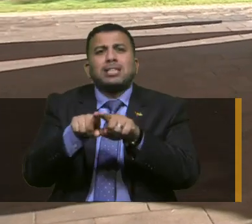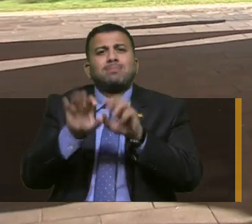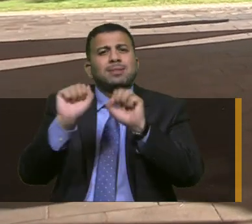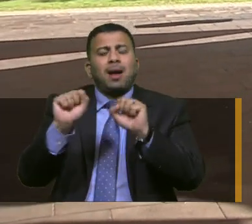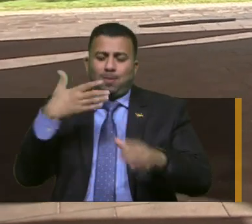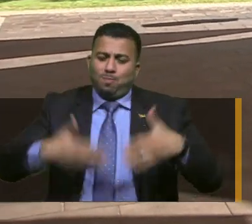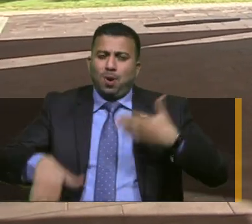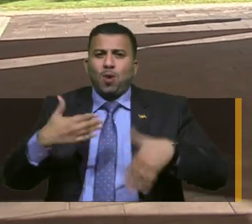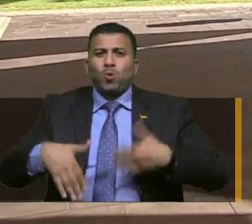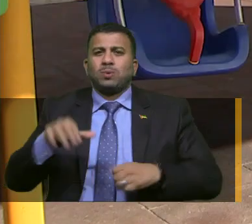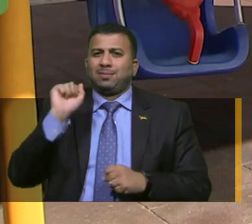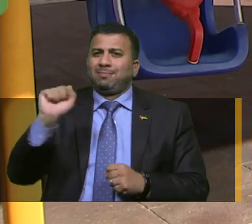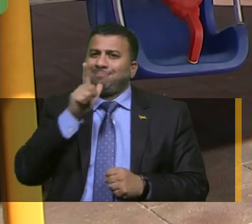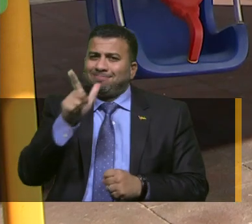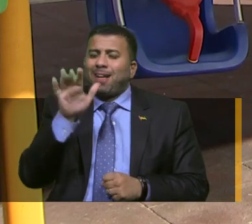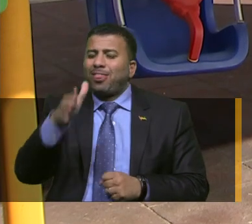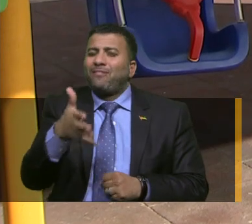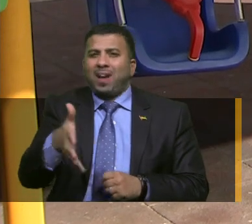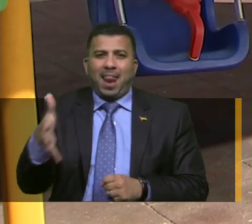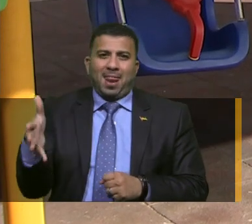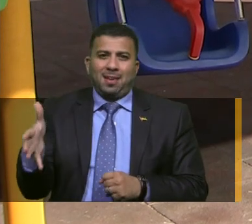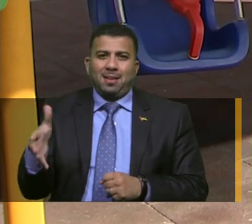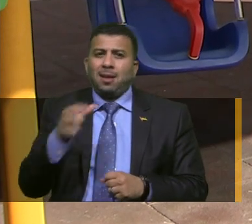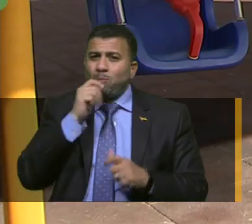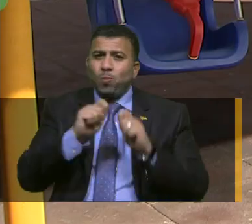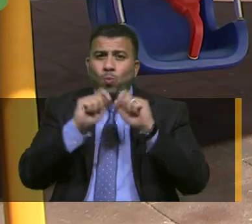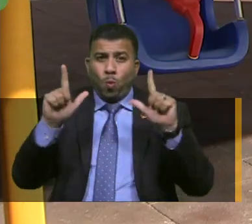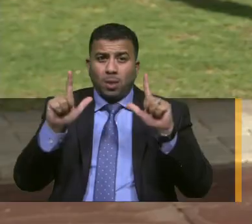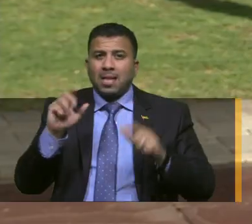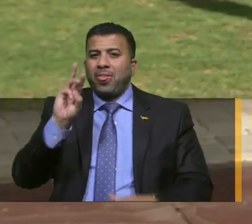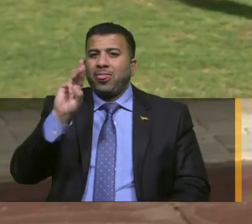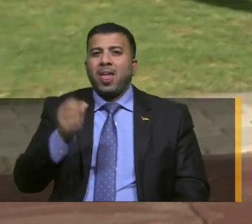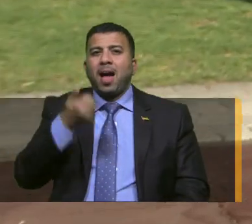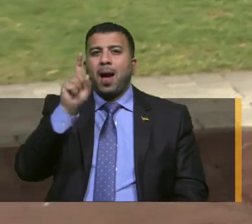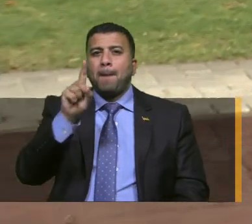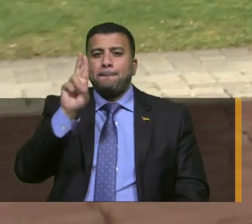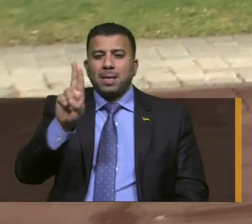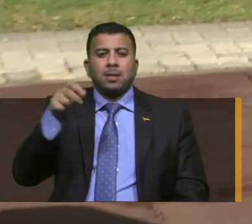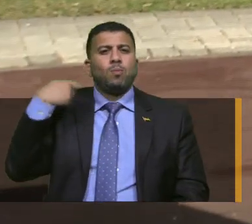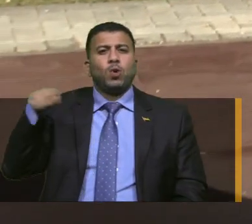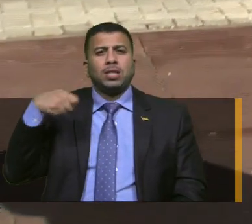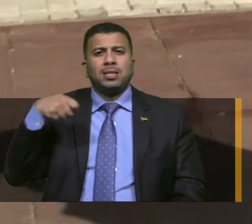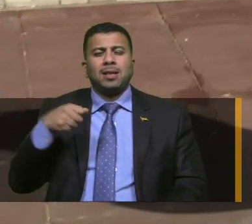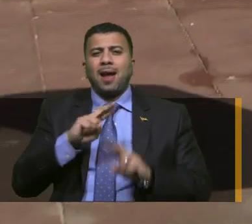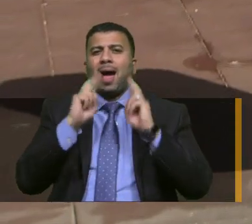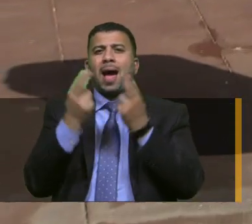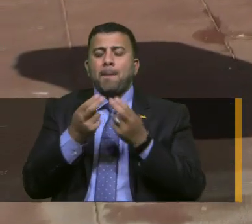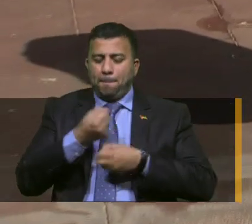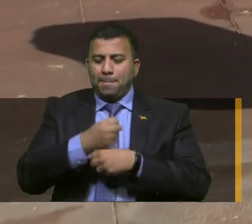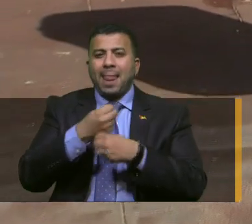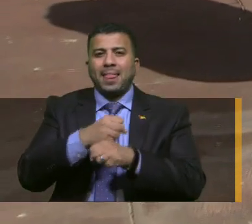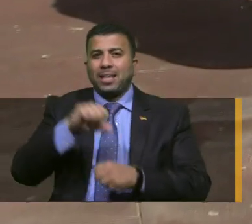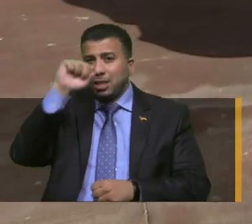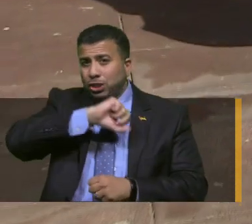الاحتياجات والقدرات الخاصة لهؤلاء الأطفال. وأوضح سعادة ثابت سالم الطريفي مدير عام بلدية مدينة